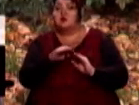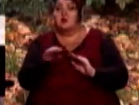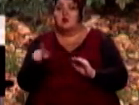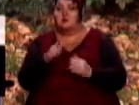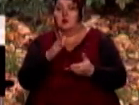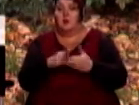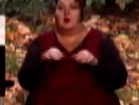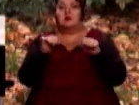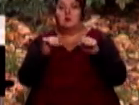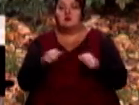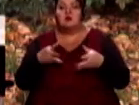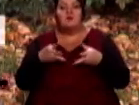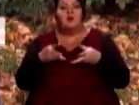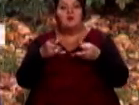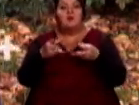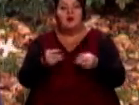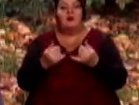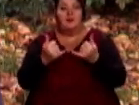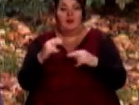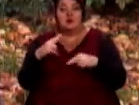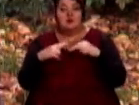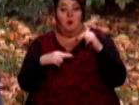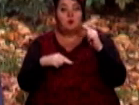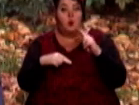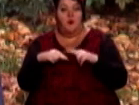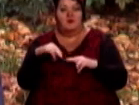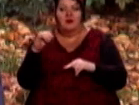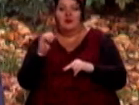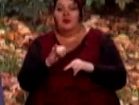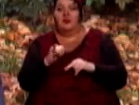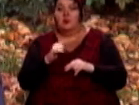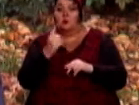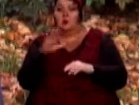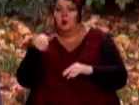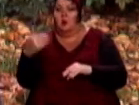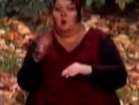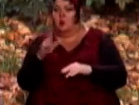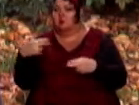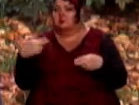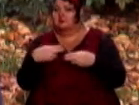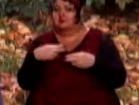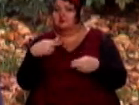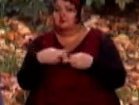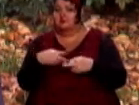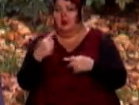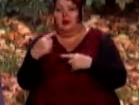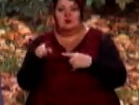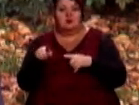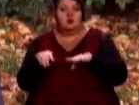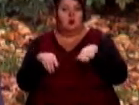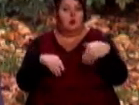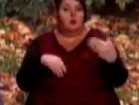мати можливість впливати на забудовників і щоб, з одного боку, не вставляти їм зайві палки в колеса, але, з іншого боку,